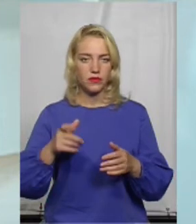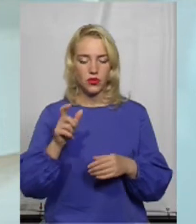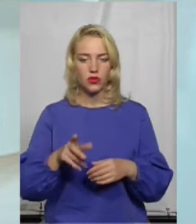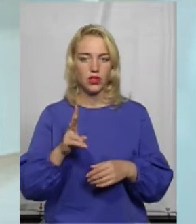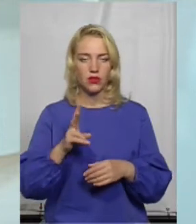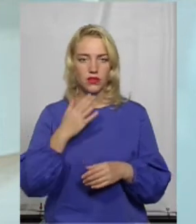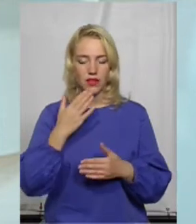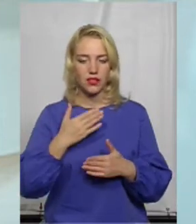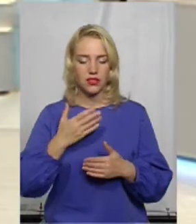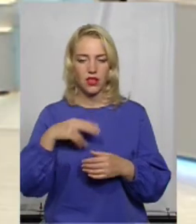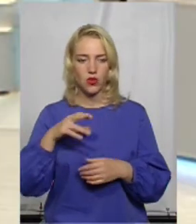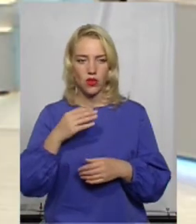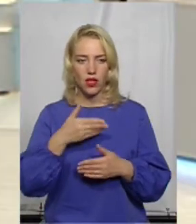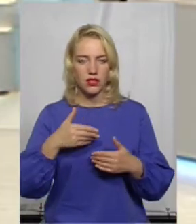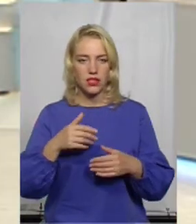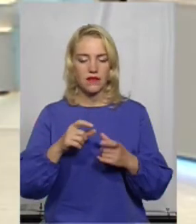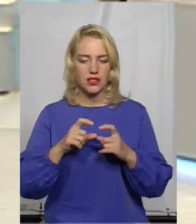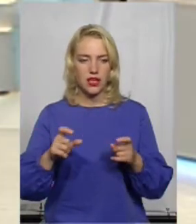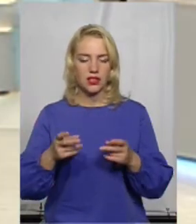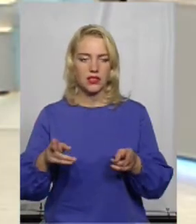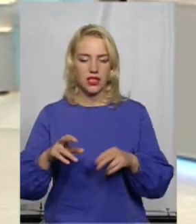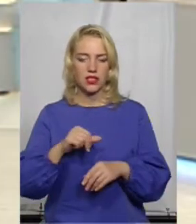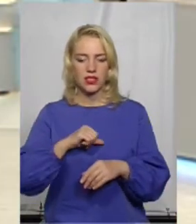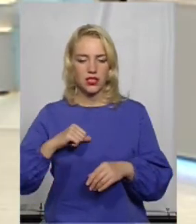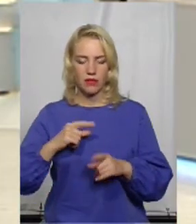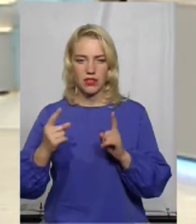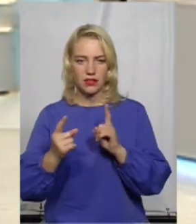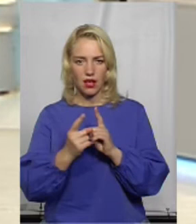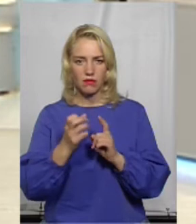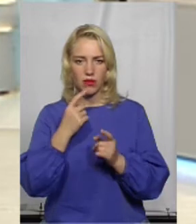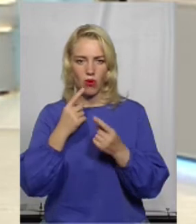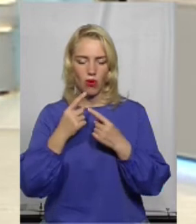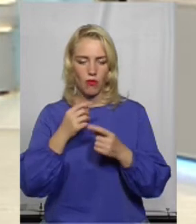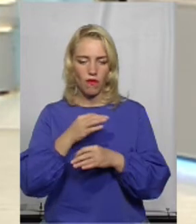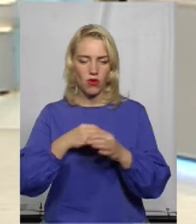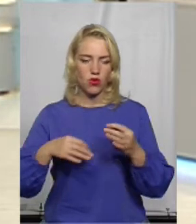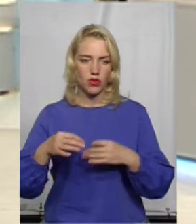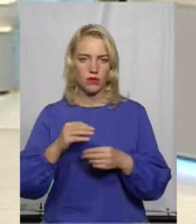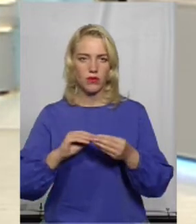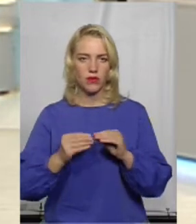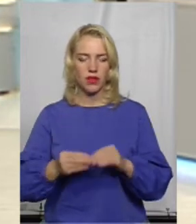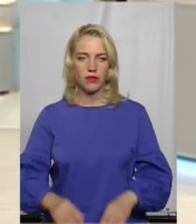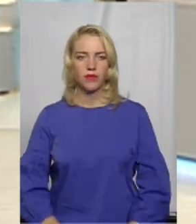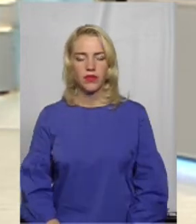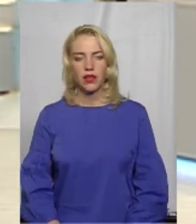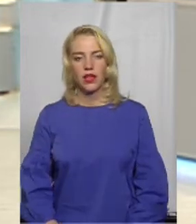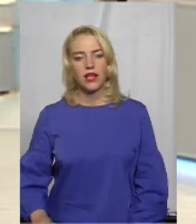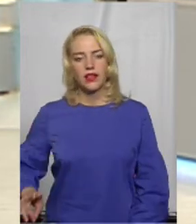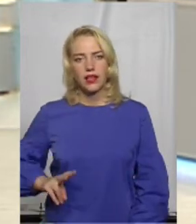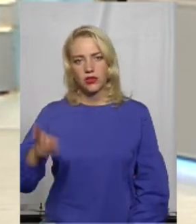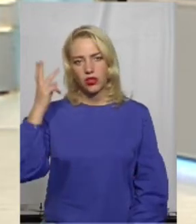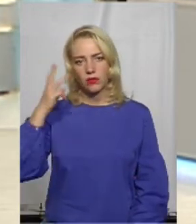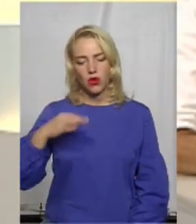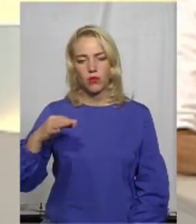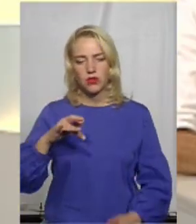людина, яка звернеться до нас у заклад, залишитися сам на сам і проговорити ту чи іншу проблему. Директорка Хмельницького